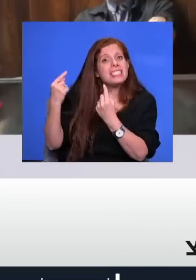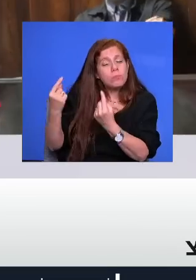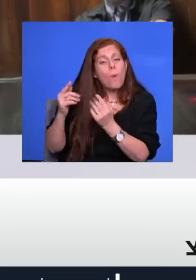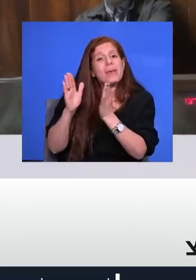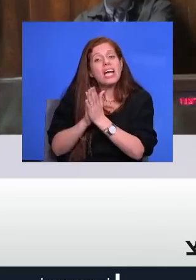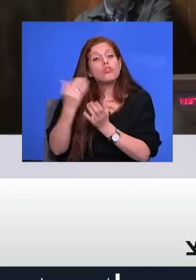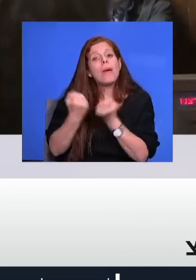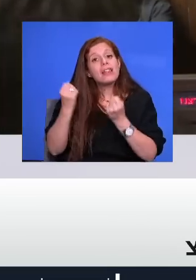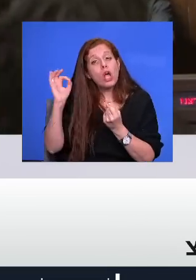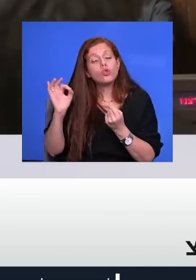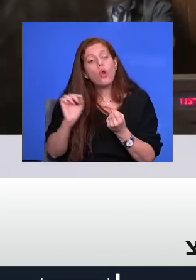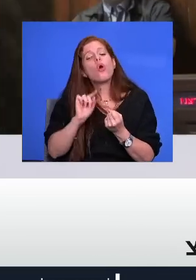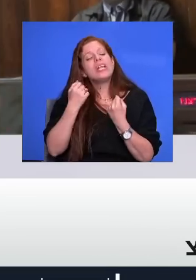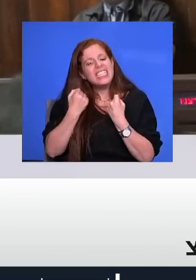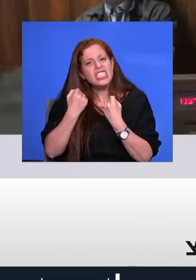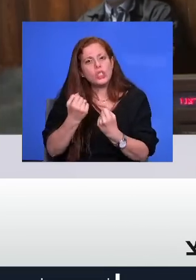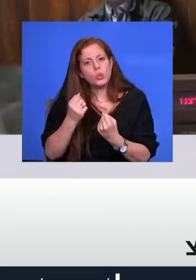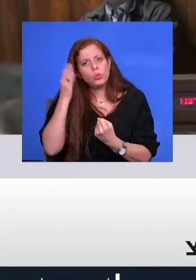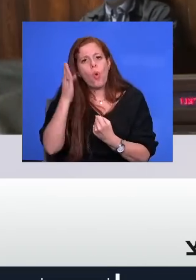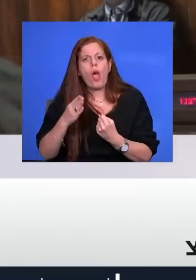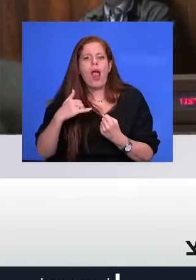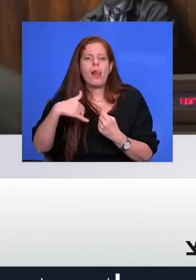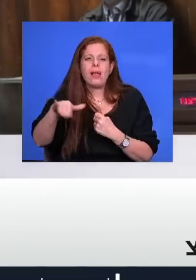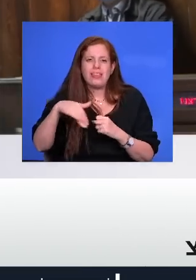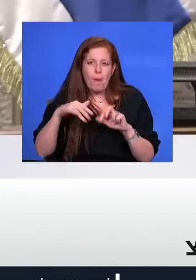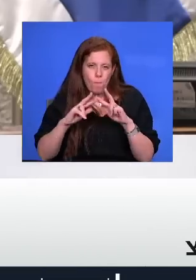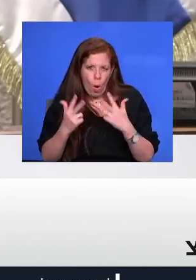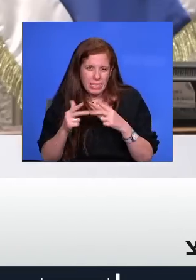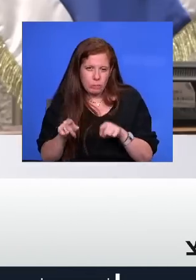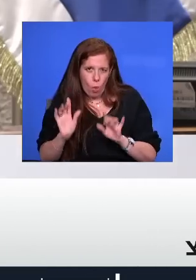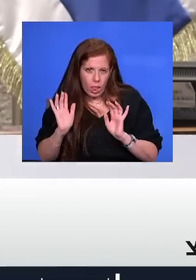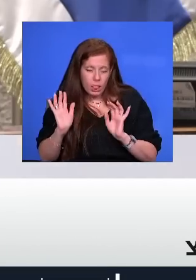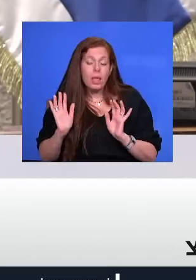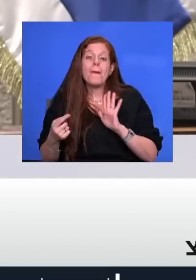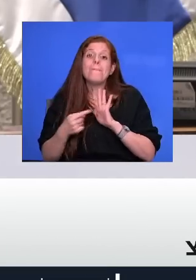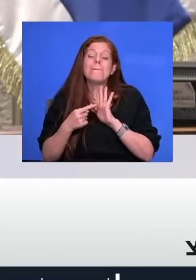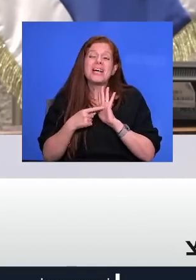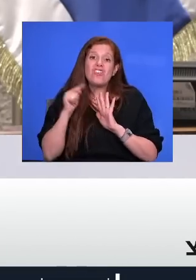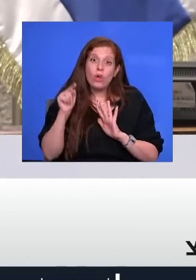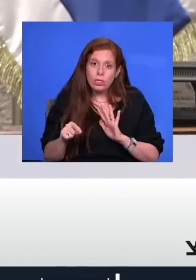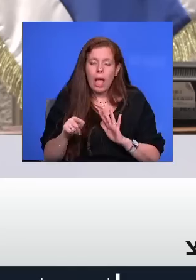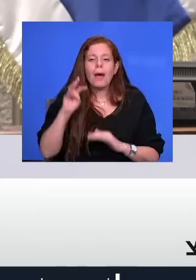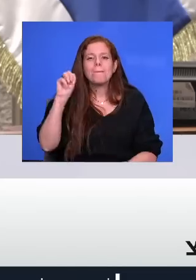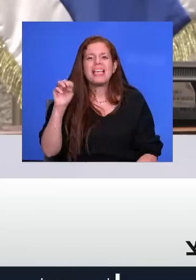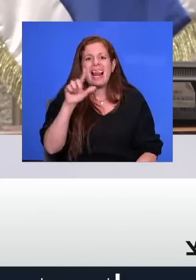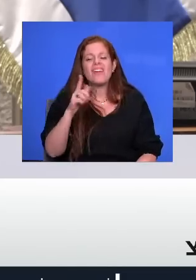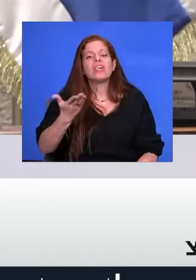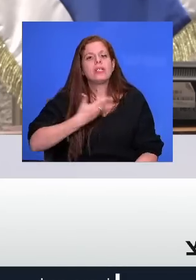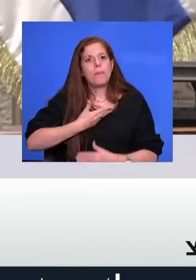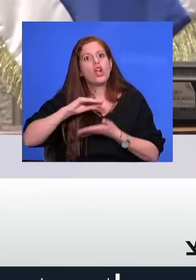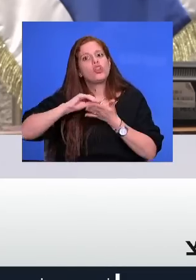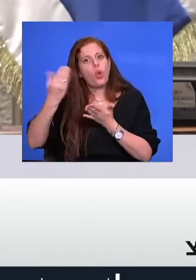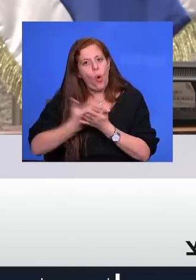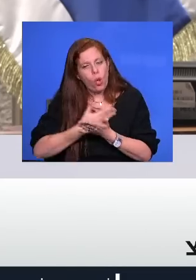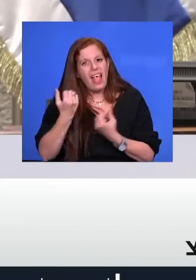שלו לעלות ולנסוע על נתיב תחבורה ציבורית. בעקבות כך מיקי לוי קיבל דוחות, הרכב של מיקי